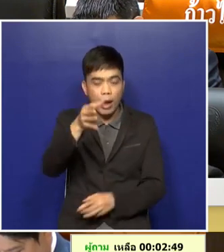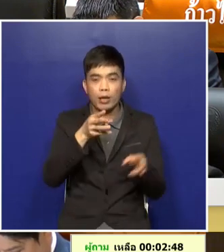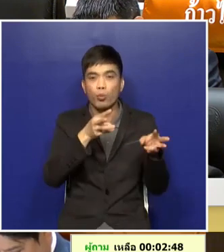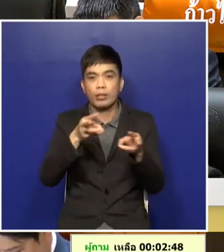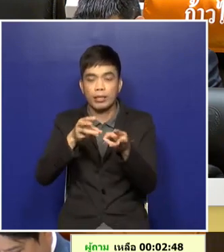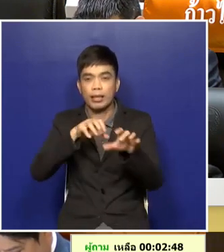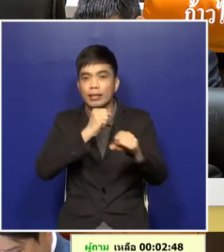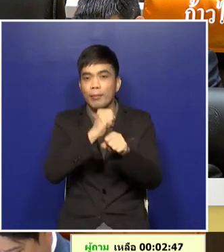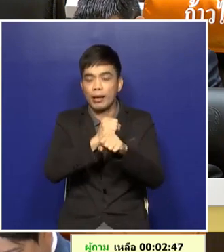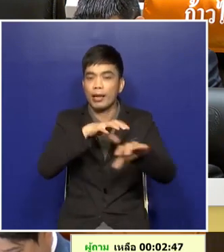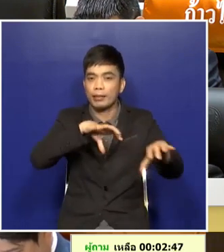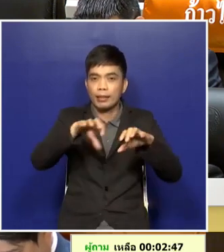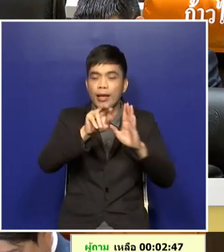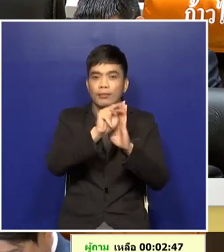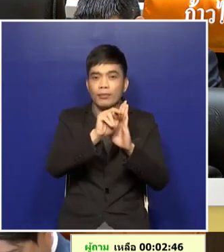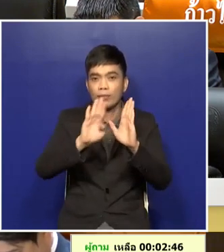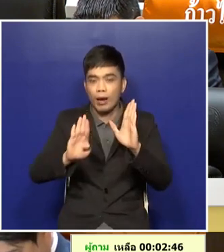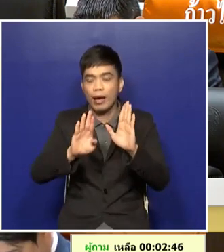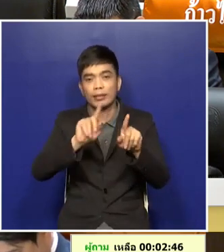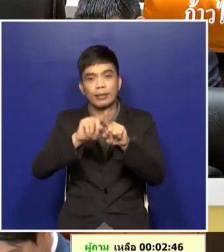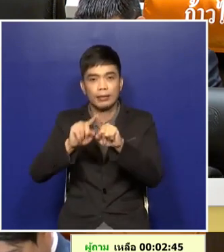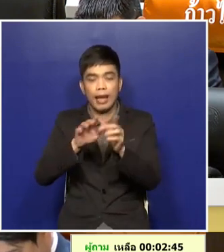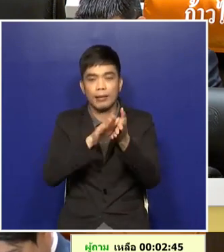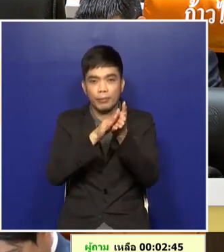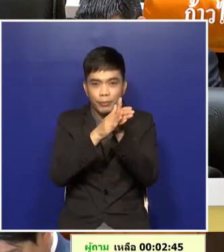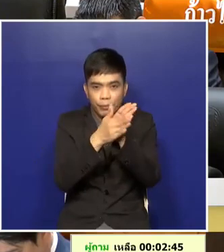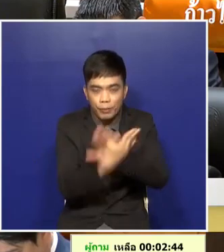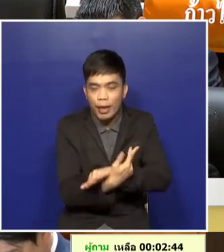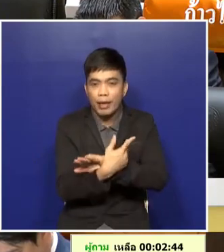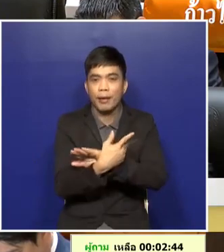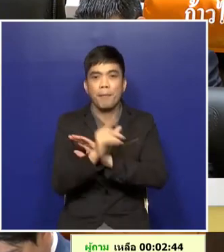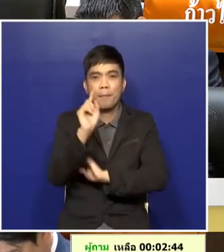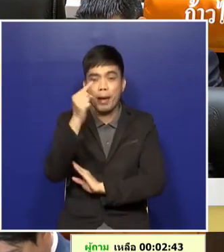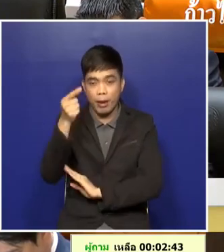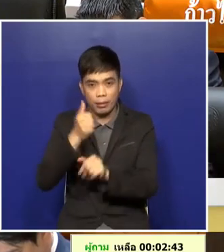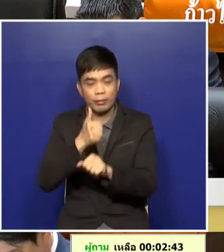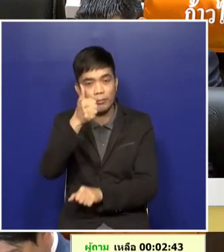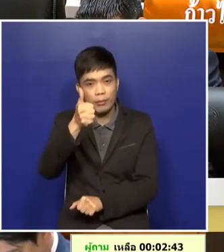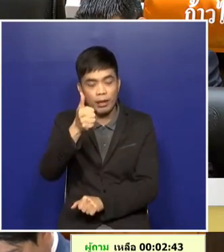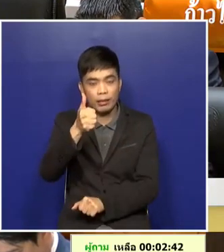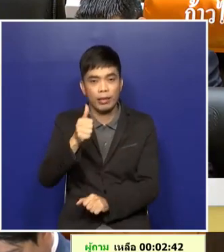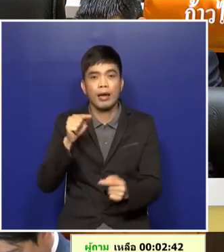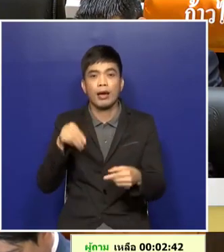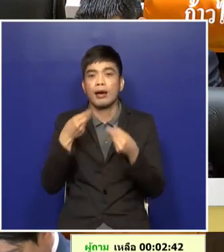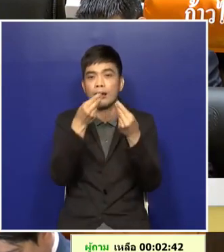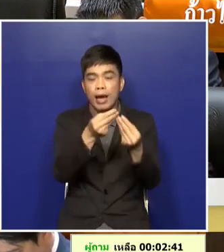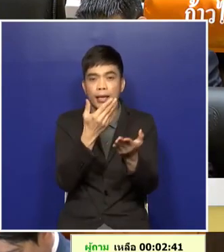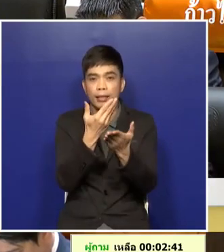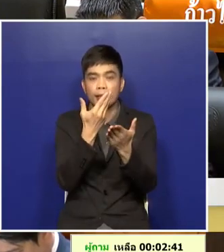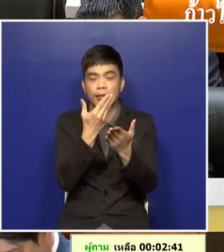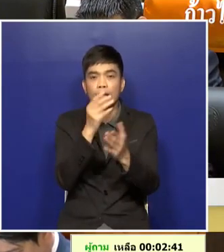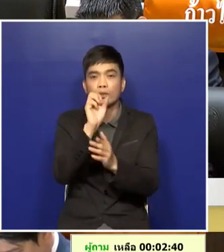รือนโยบายต่างๆได้ไหมให้การให้สวัสดิการเนี่ย ของประชาชนเนี่ยเป็นแ